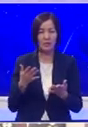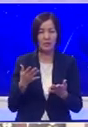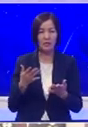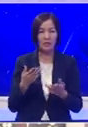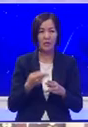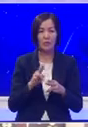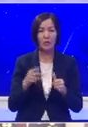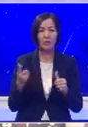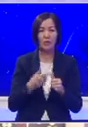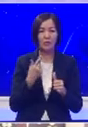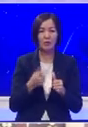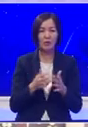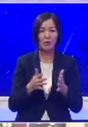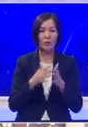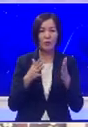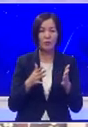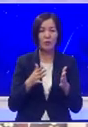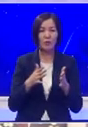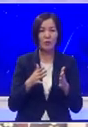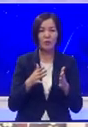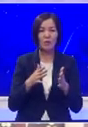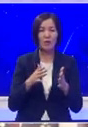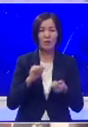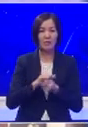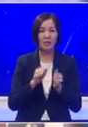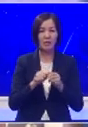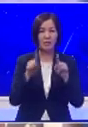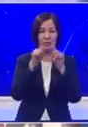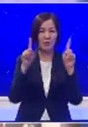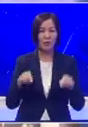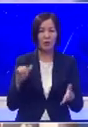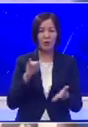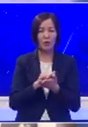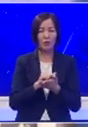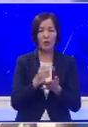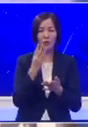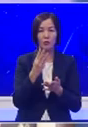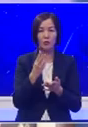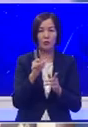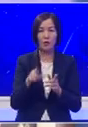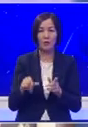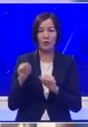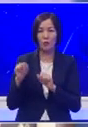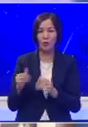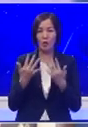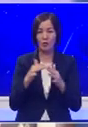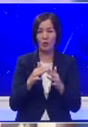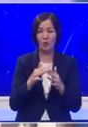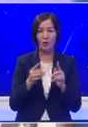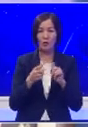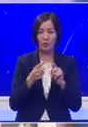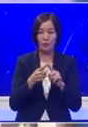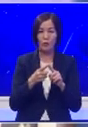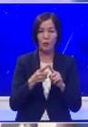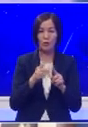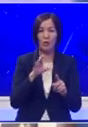бұл кісінің атында үлкен белгі тақта қойылған болатын. Және сол ауылды қорғап қалған 3 адам бар. 3 адамның бірі Есмұрат Сиқымов деп